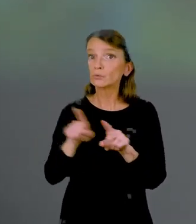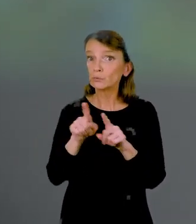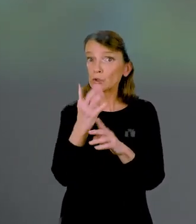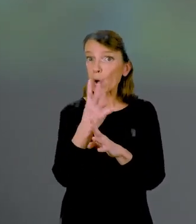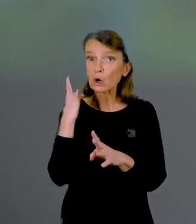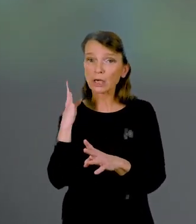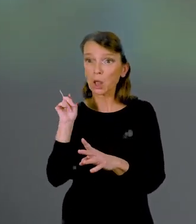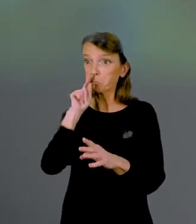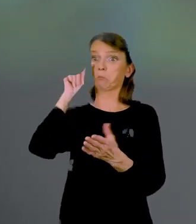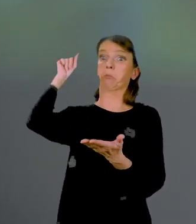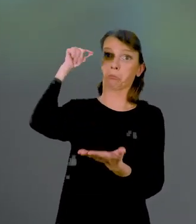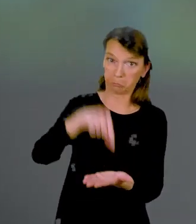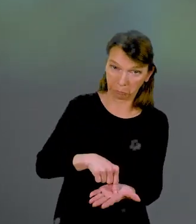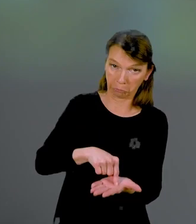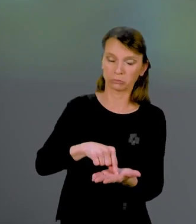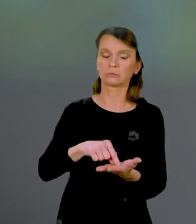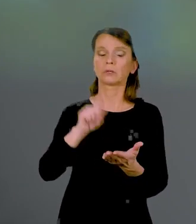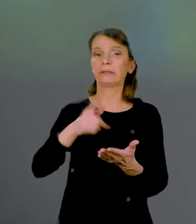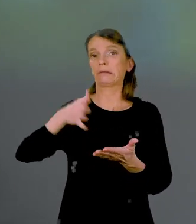kljun in na sedalo.